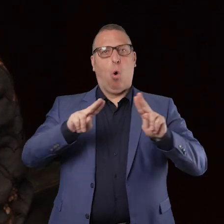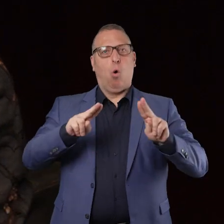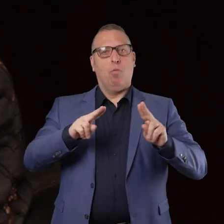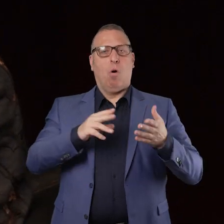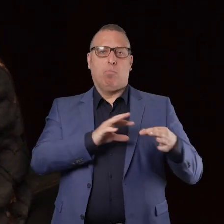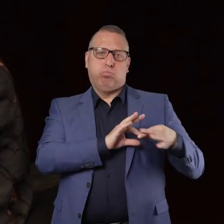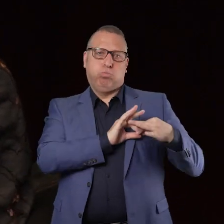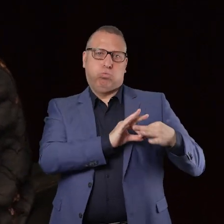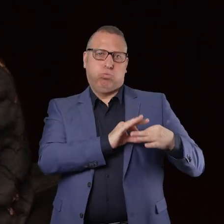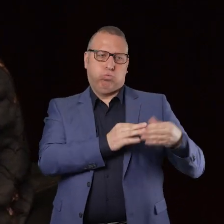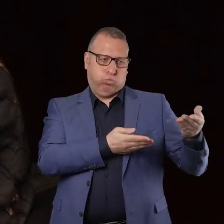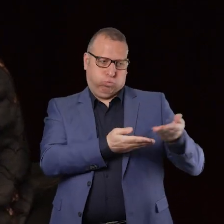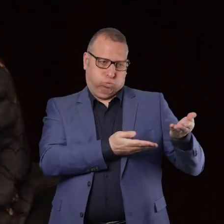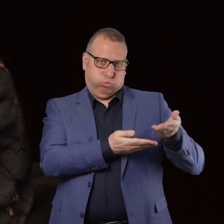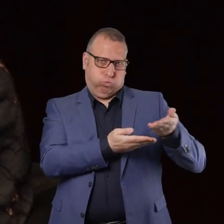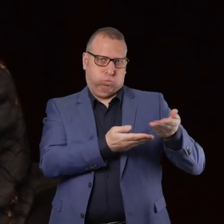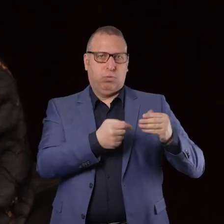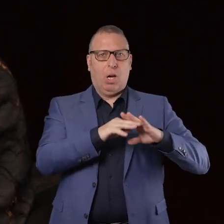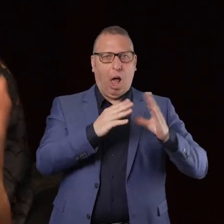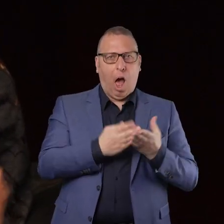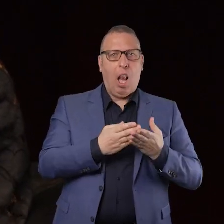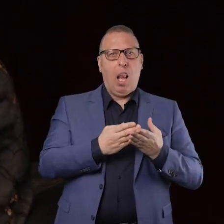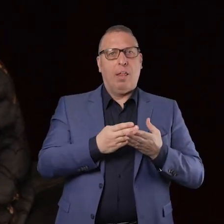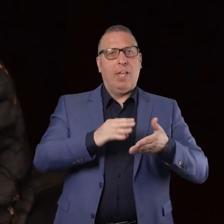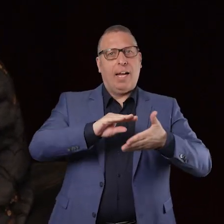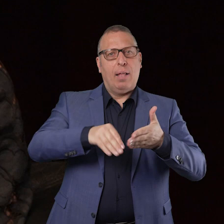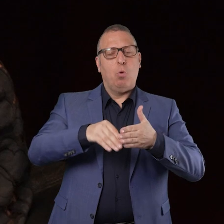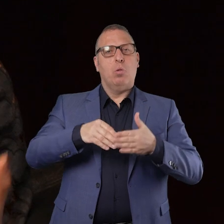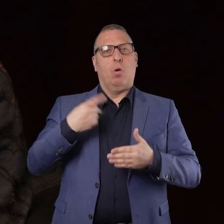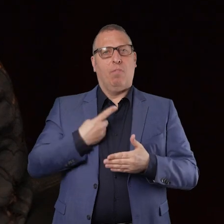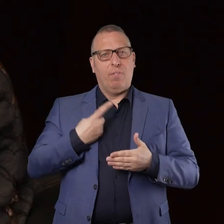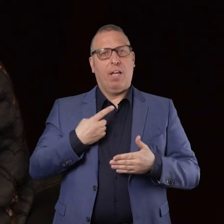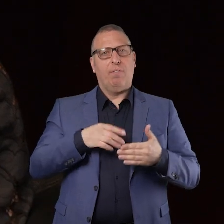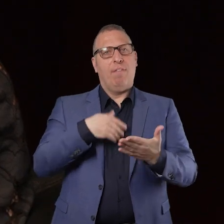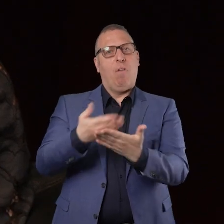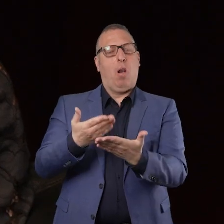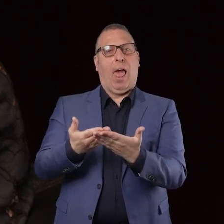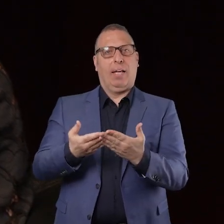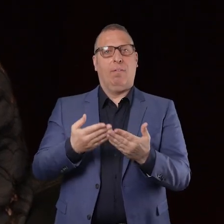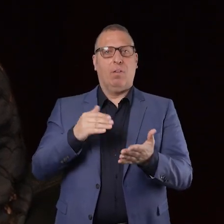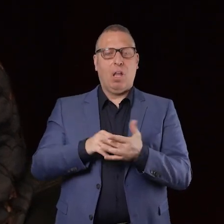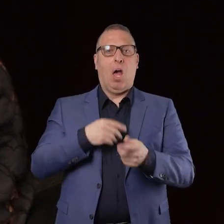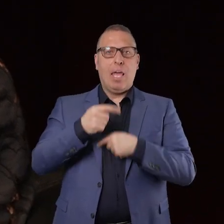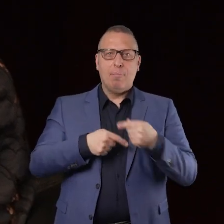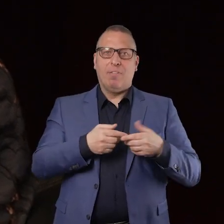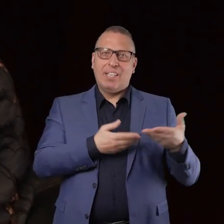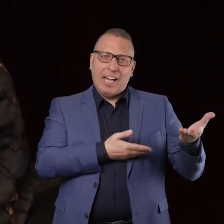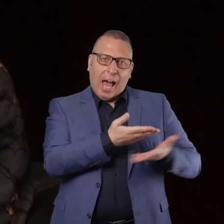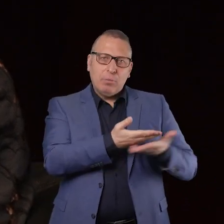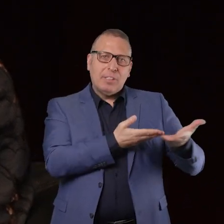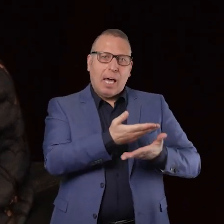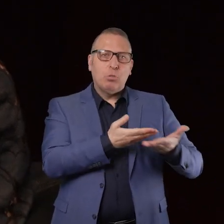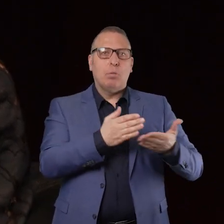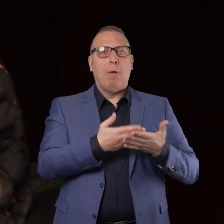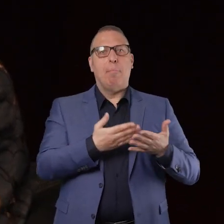wir eine engste Abstimmung haben, in allen diesen Resolutionen, die wir vorlegen, wo wir uns auch immer wieder